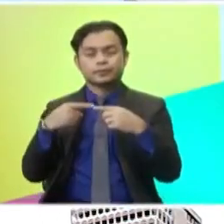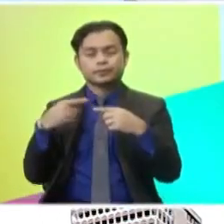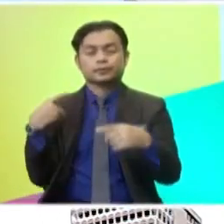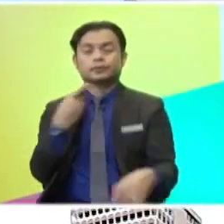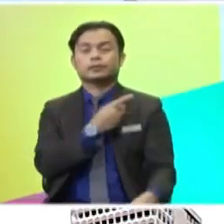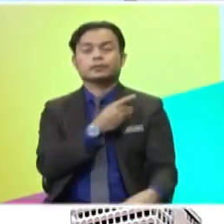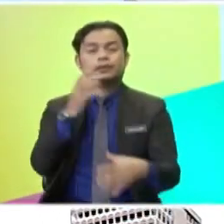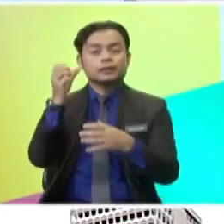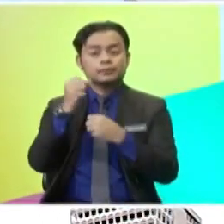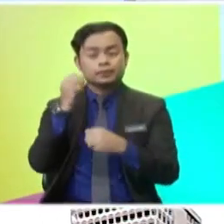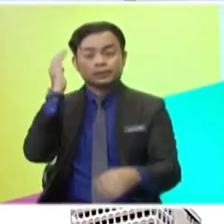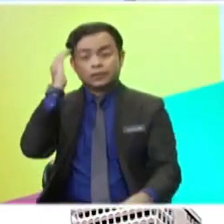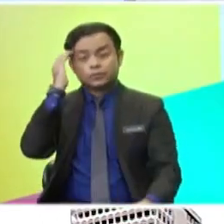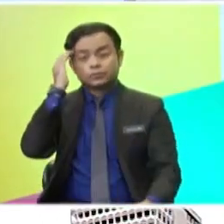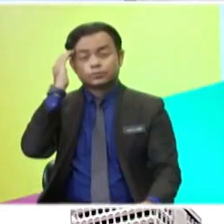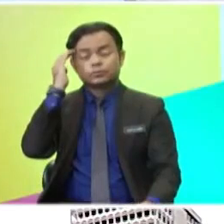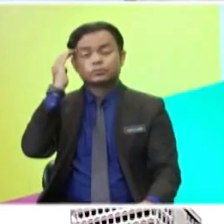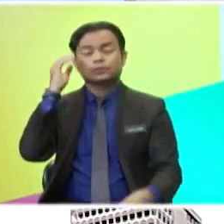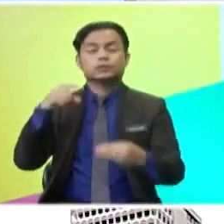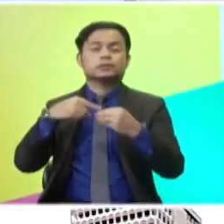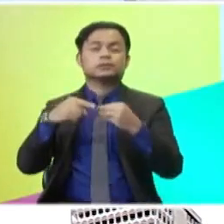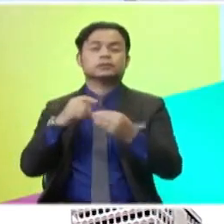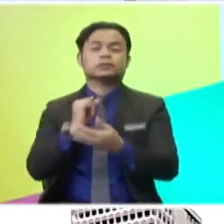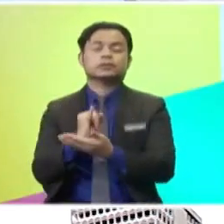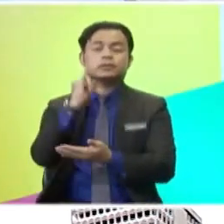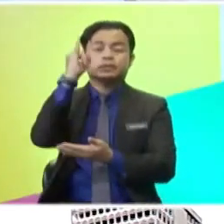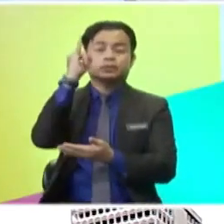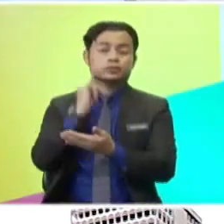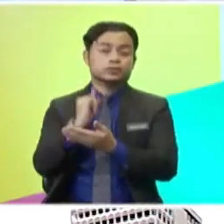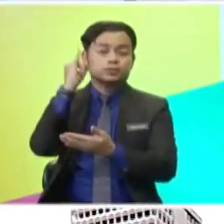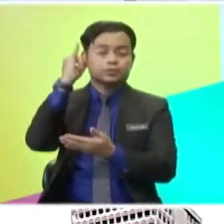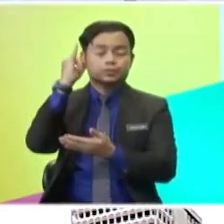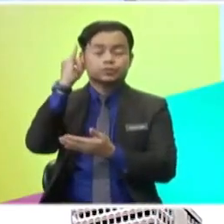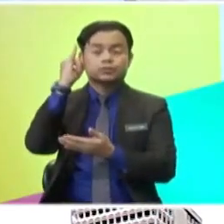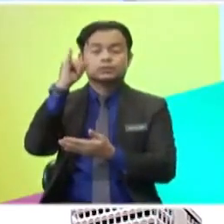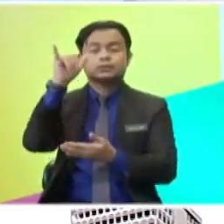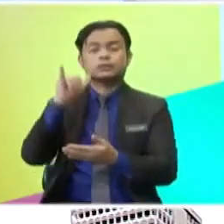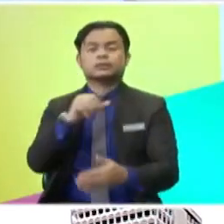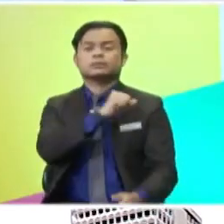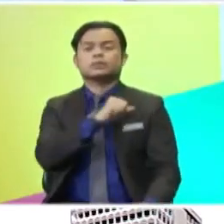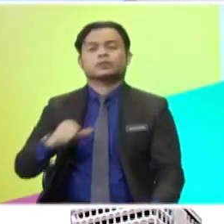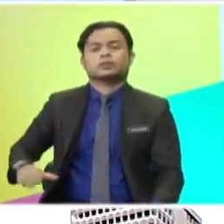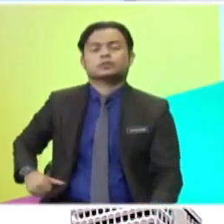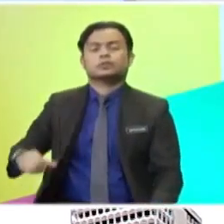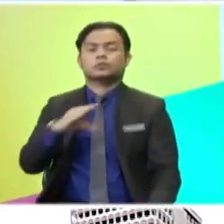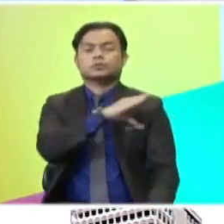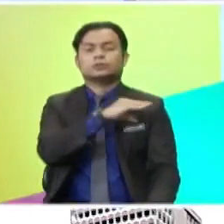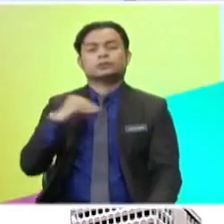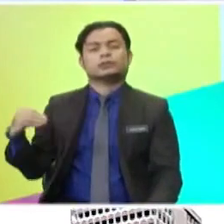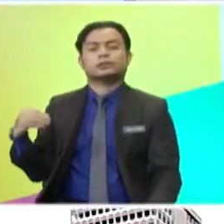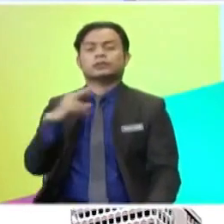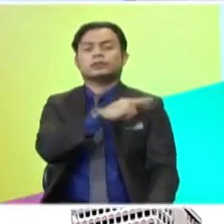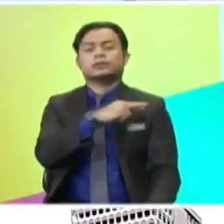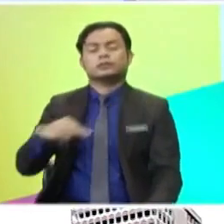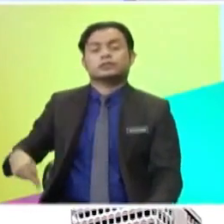peduli tentang institusi yang di Pertuan Agong dengan Raja-Raja Melayu, maksudnya ialah kita adalah seorang rakyat